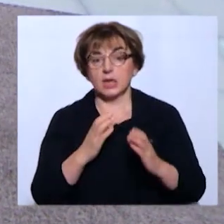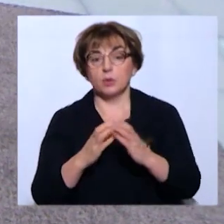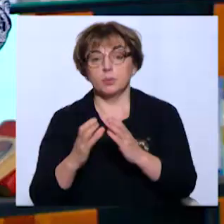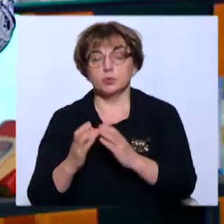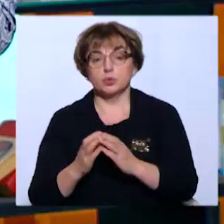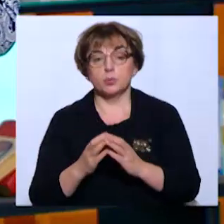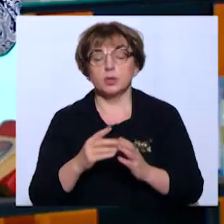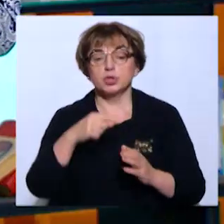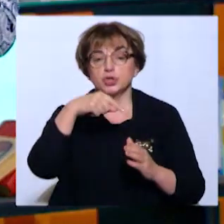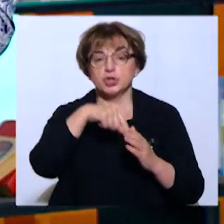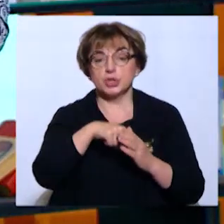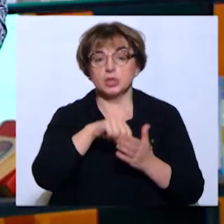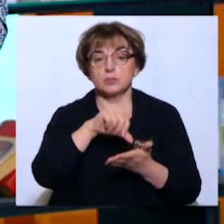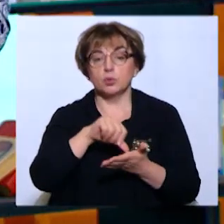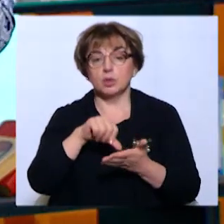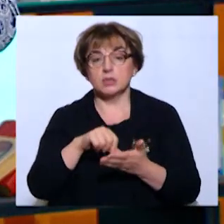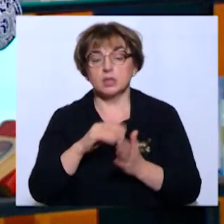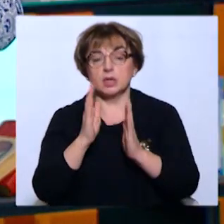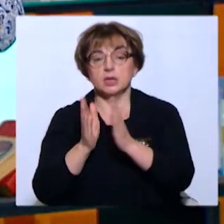სახეობაში არსებული ინდივიდები